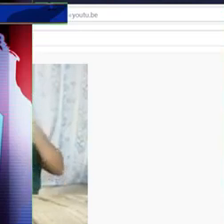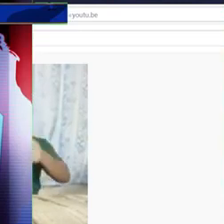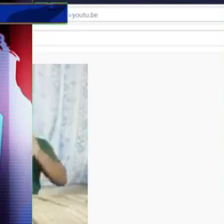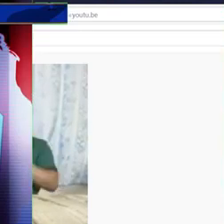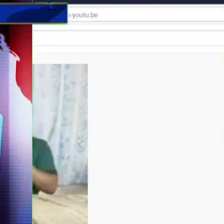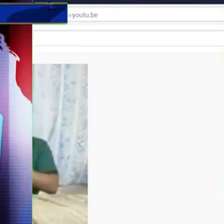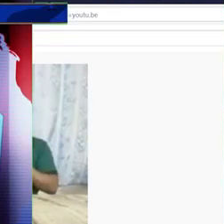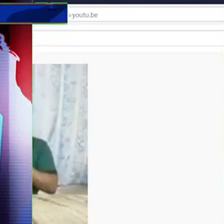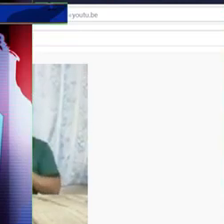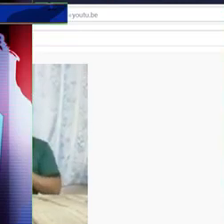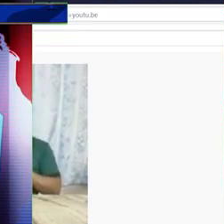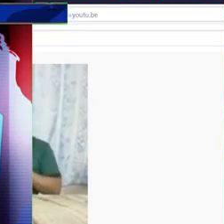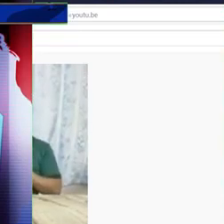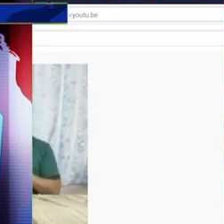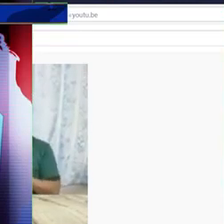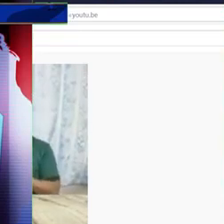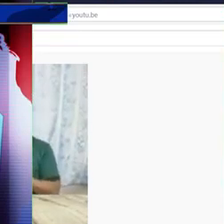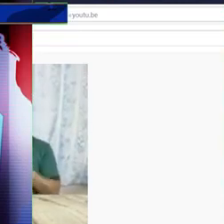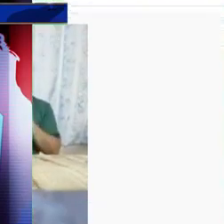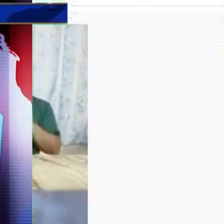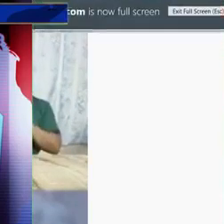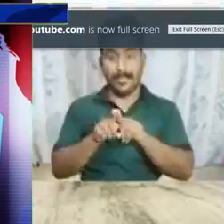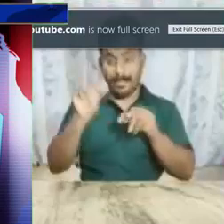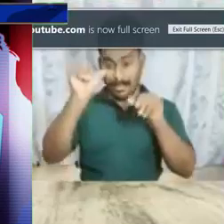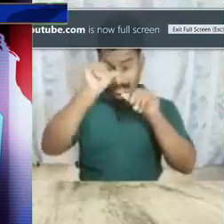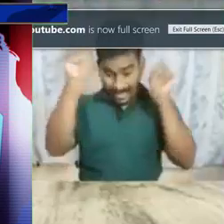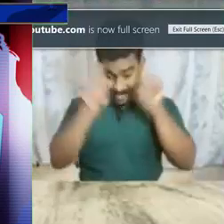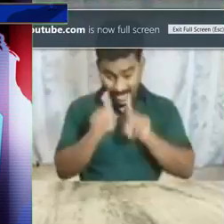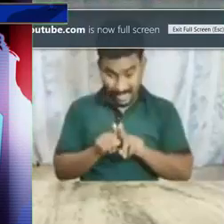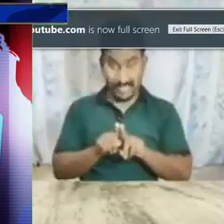എവിടുന്നാണോ പുറപ്പെടുന്നത് അവിടുത്തെ പാസും